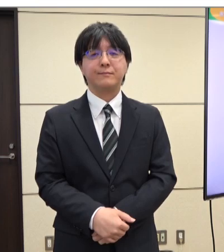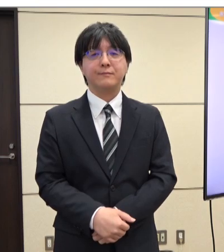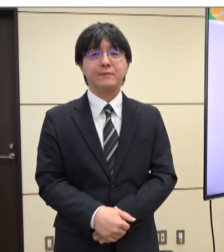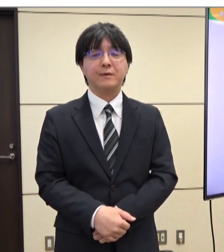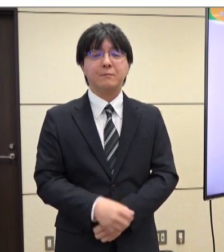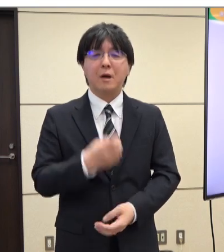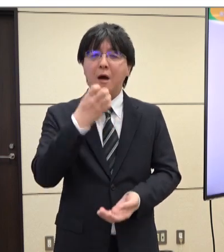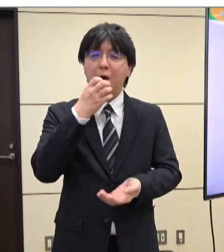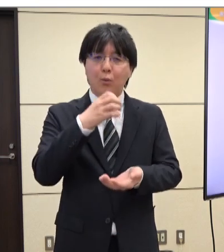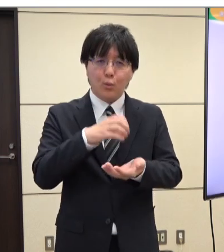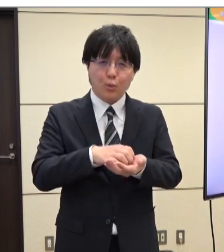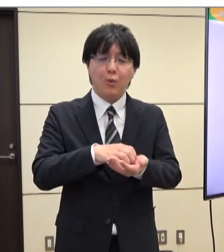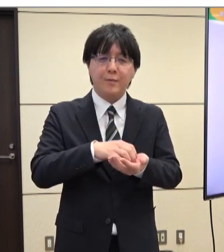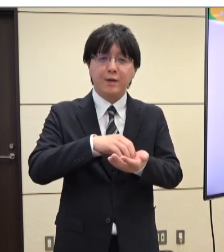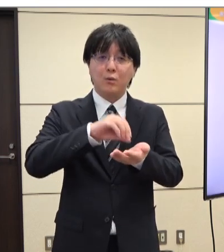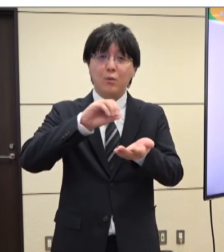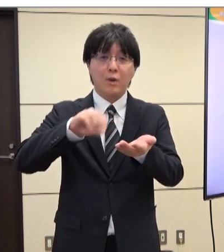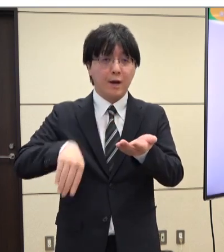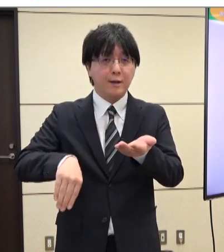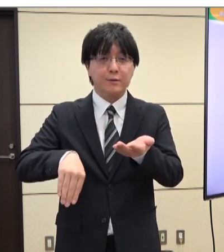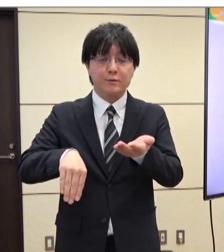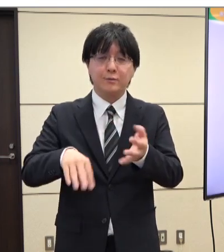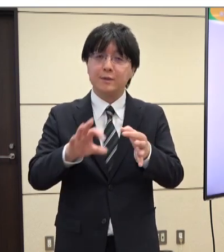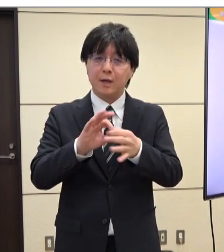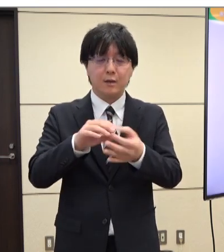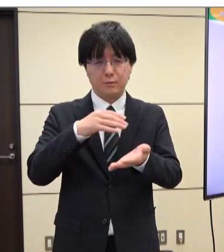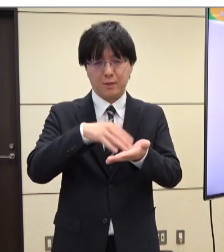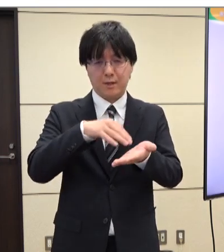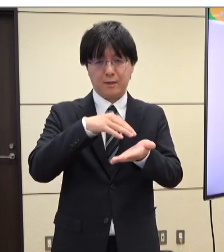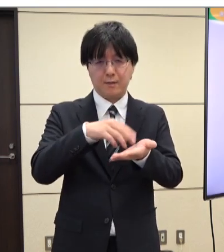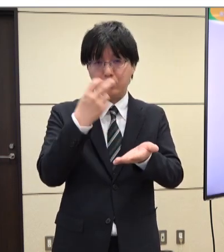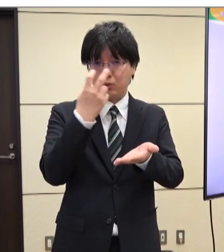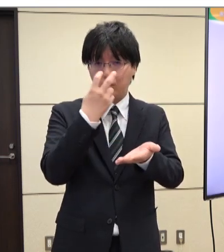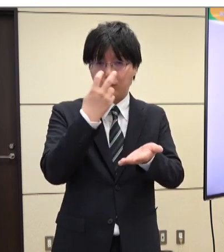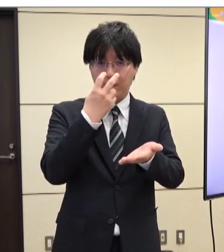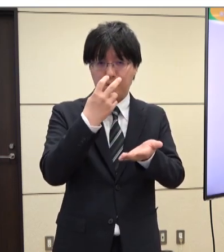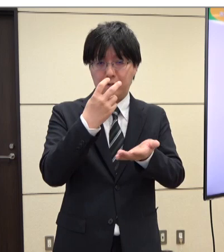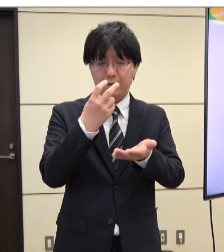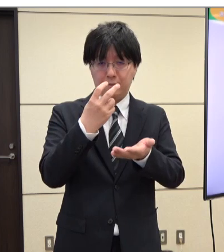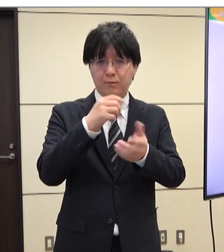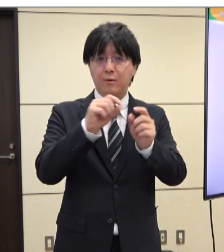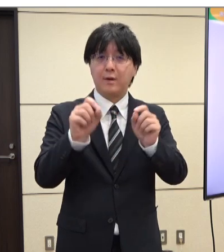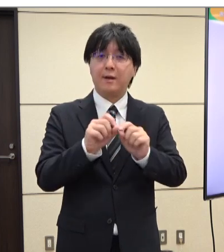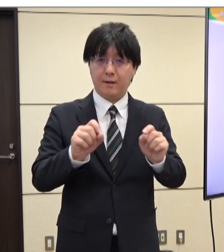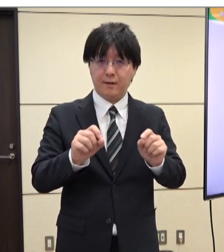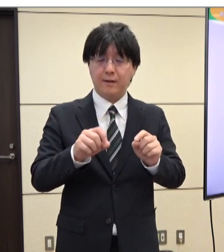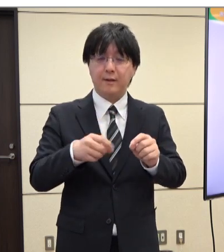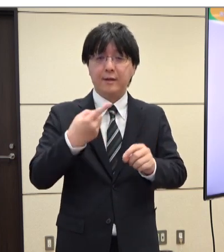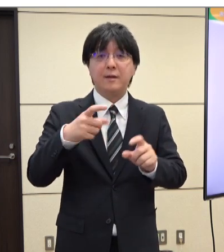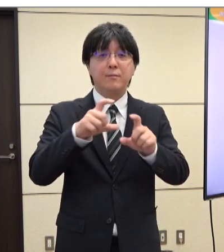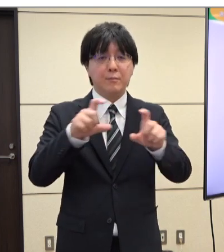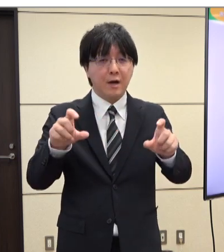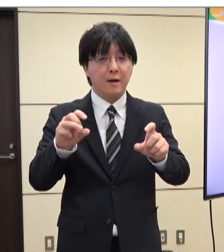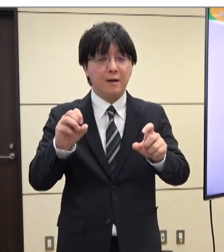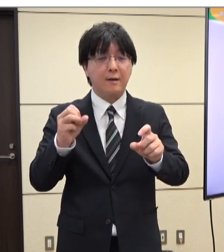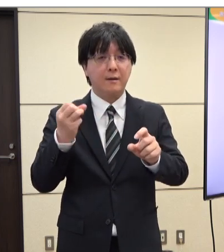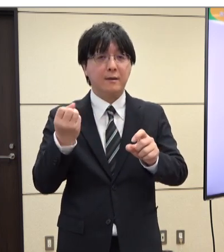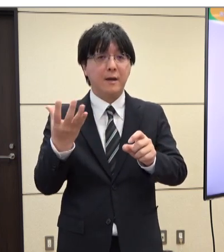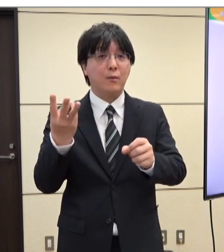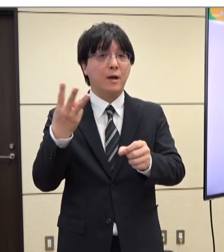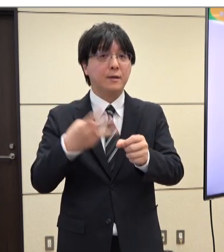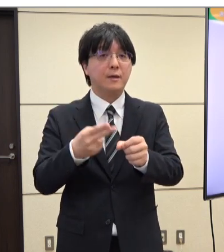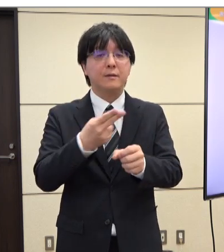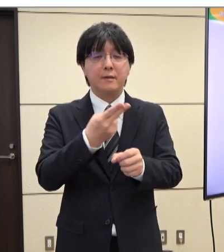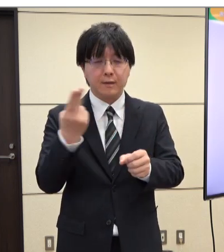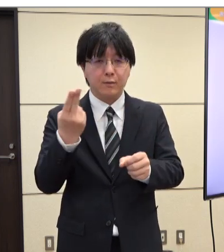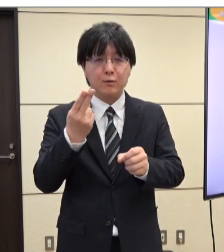ごみの排出に関する、統計の結果であります。令和3年度の一般廃棄物処理事業実態調